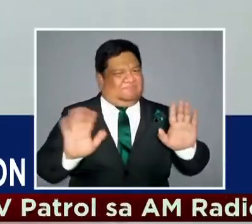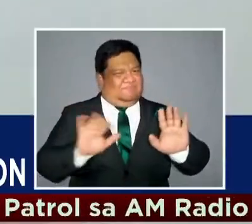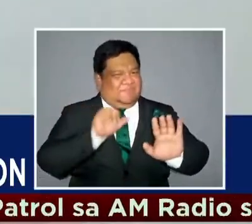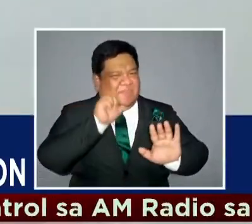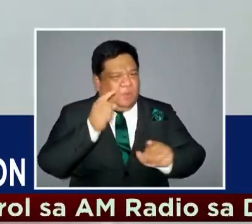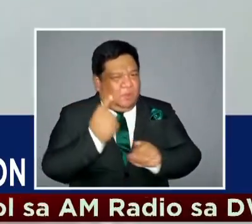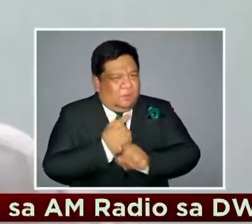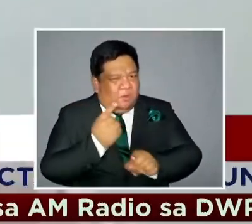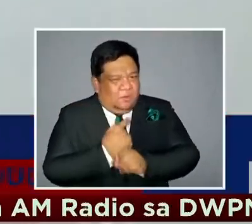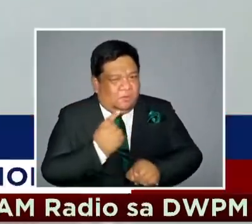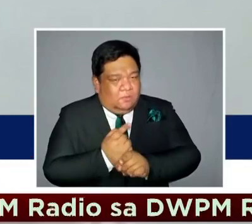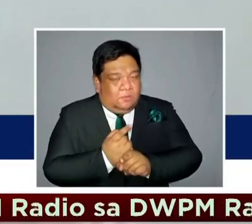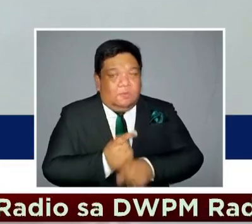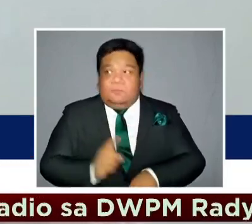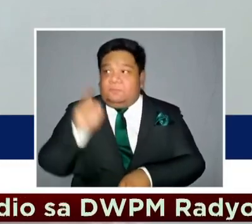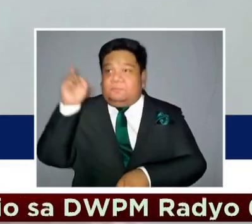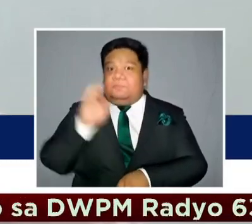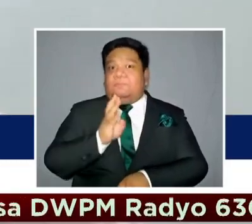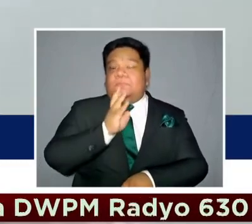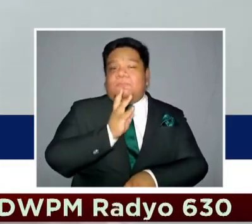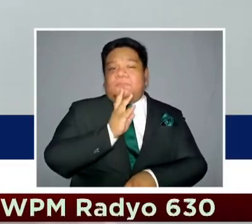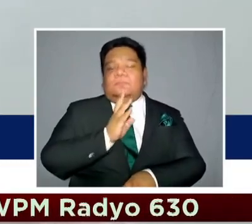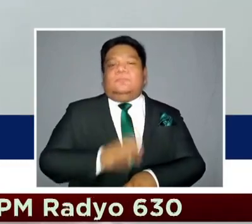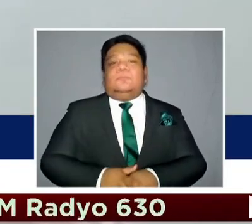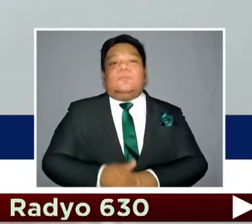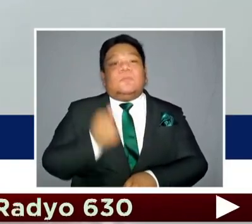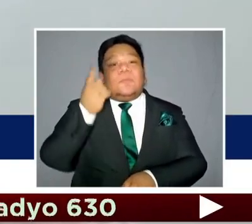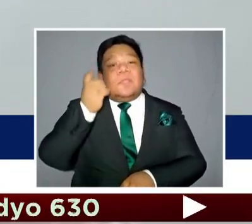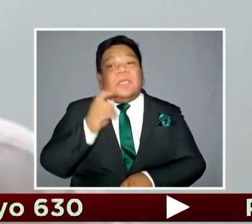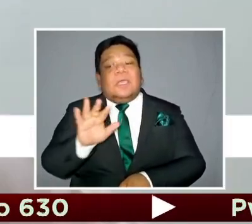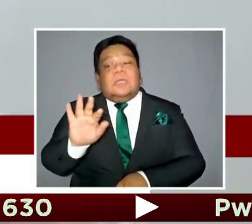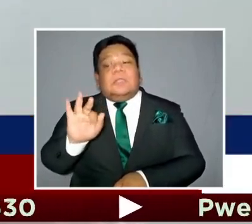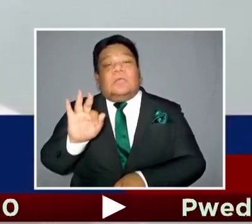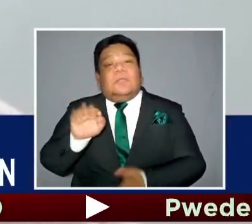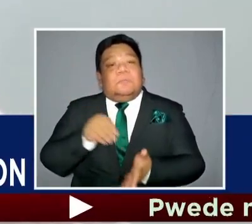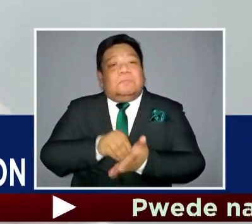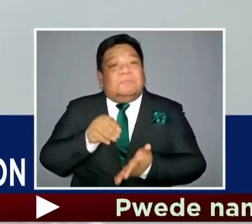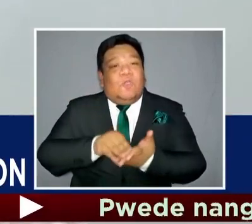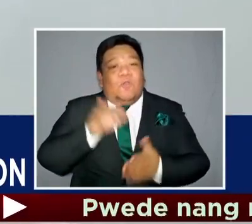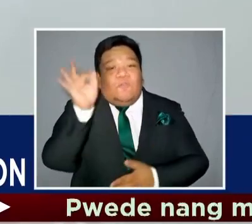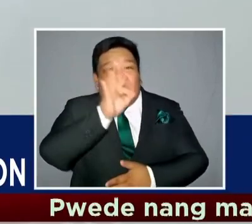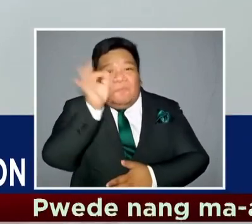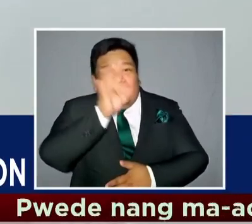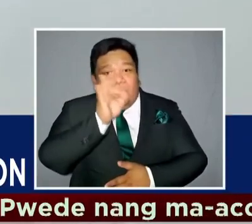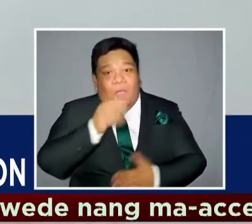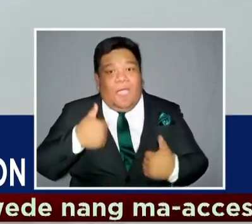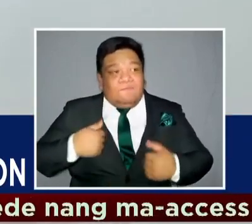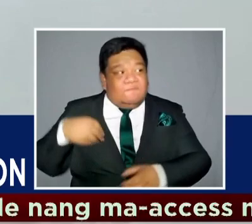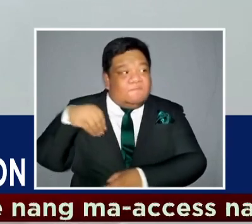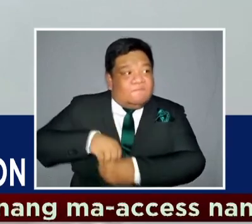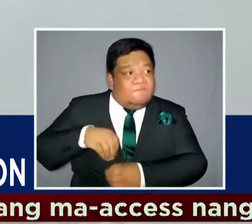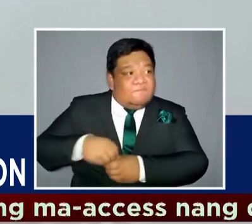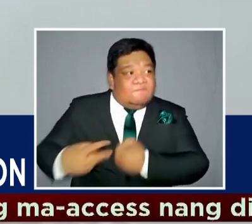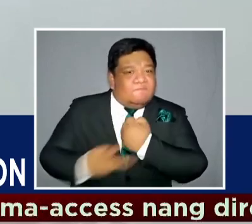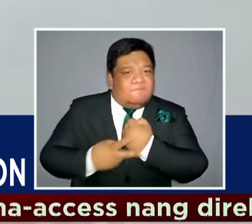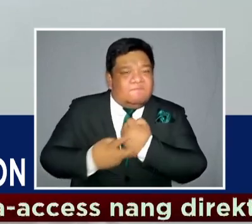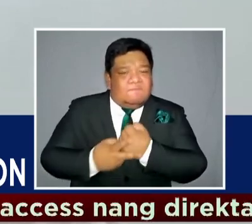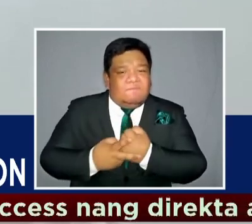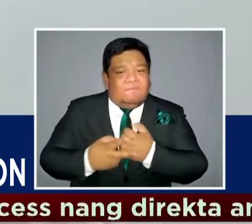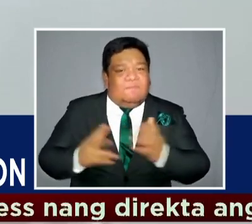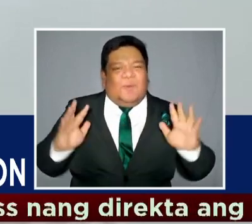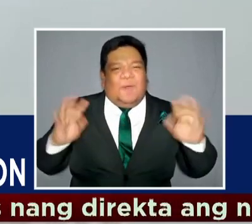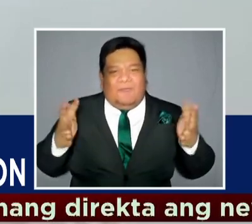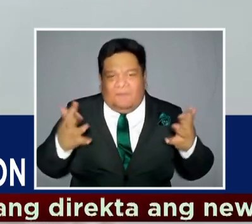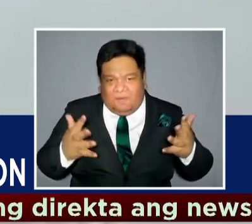million na pamilya ng Pilipino walang ipon nung unang bahagi ng 2023. So para sa amin, yung mga walang ipon na yan, yan talaga matatamaan